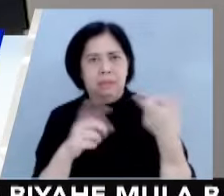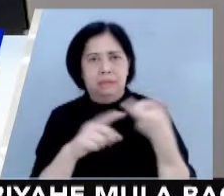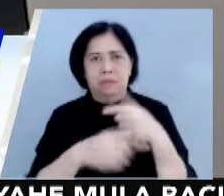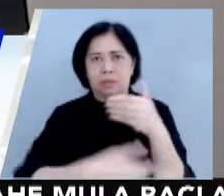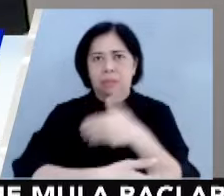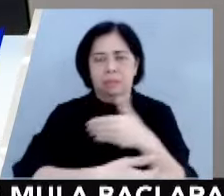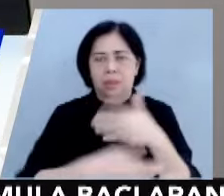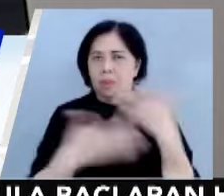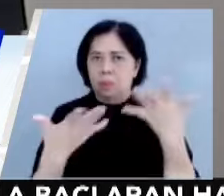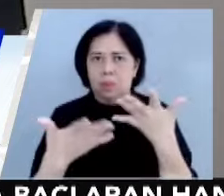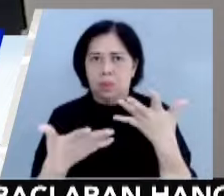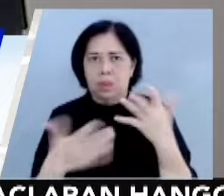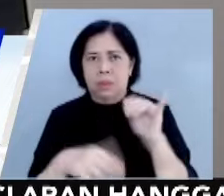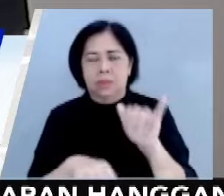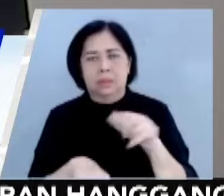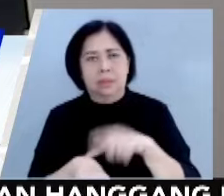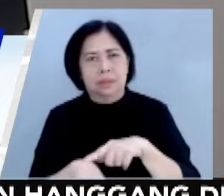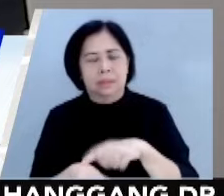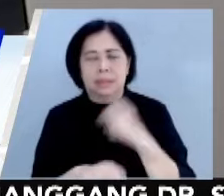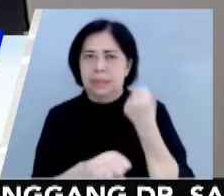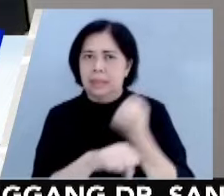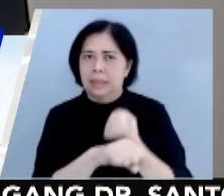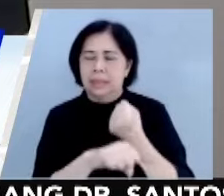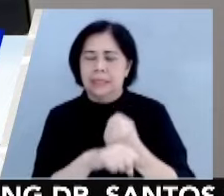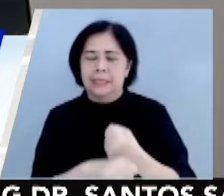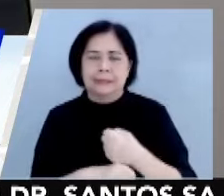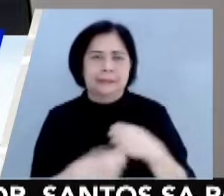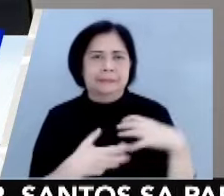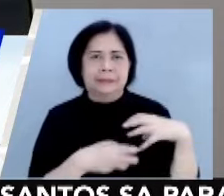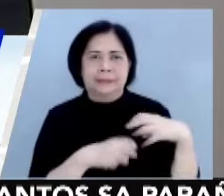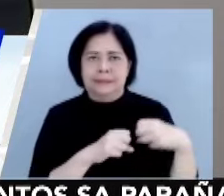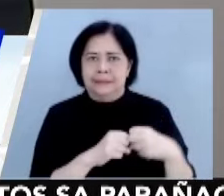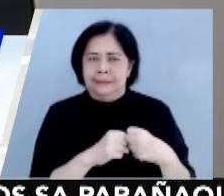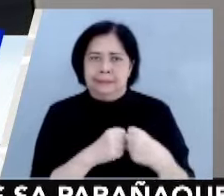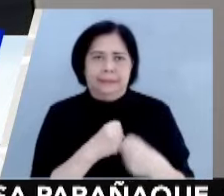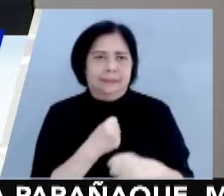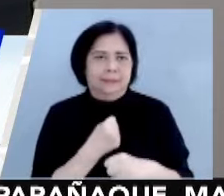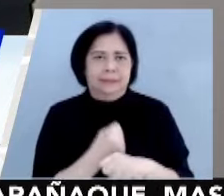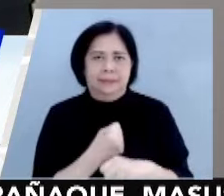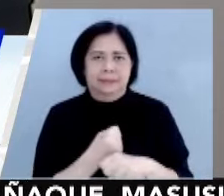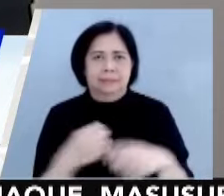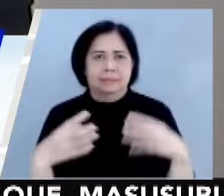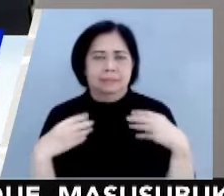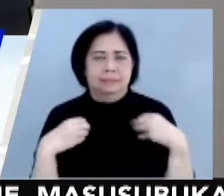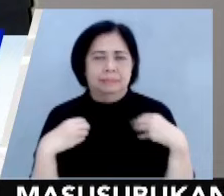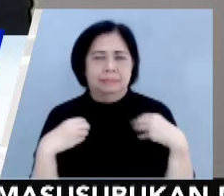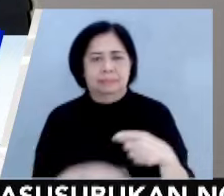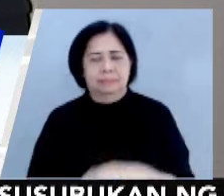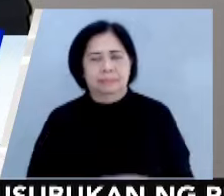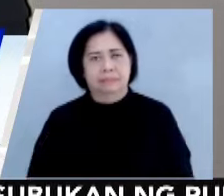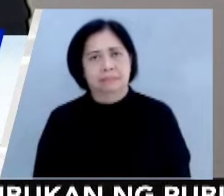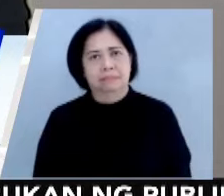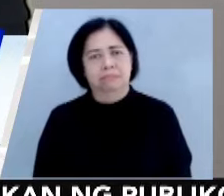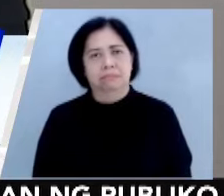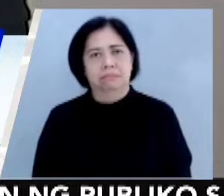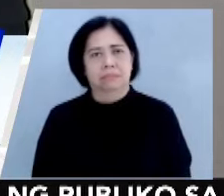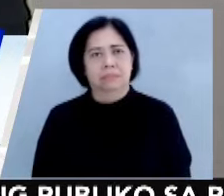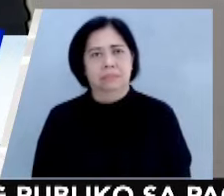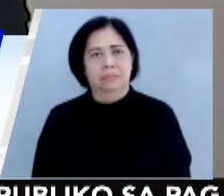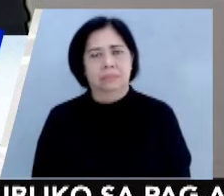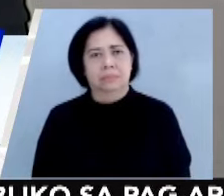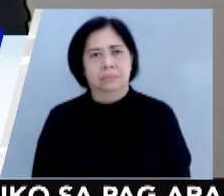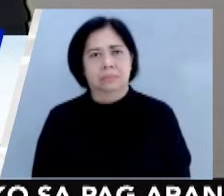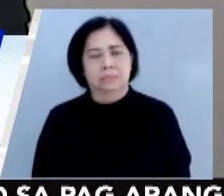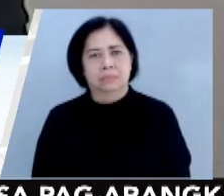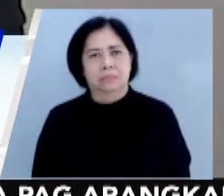time. Mahirap. Mabigat na mahirap na tanggapin ba yung nangyari, sir, eh, na yung